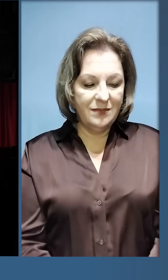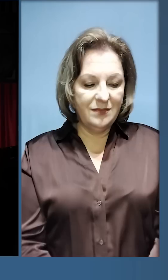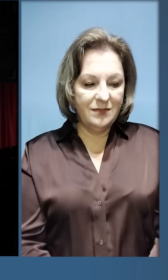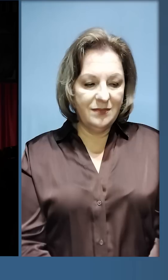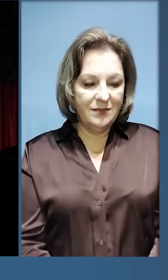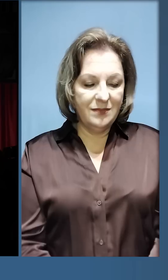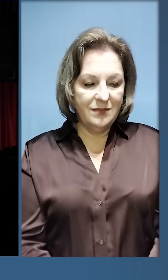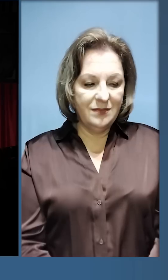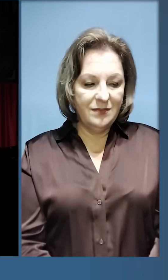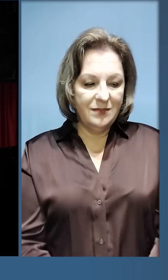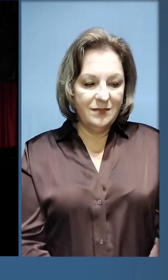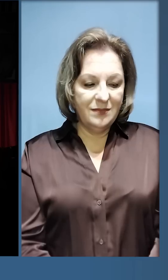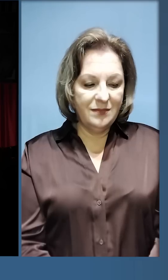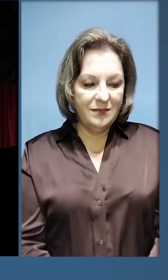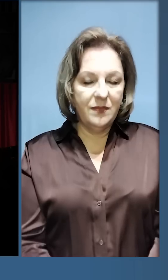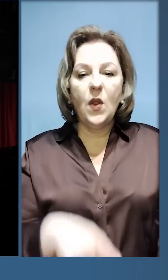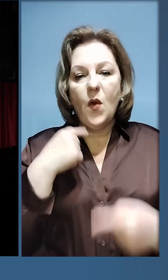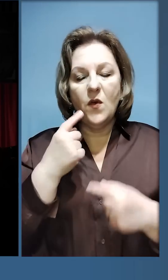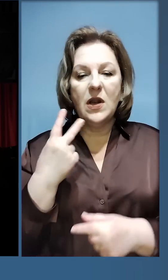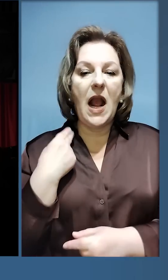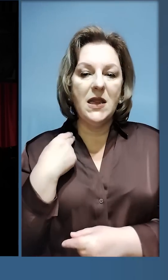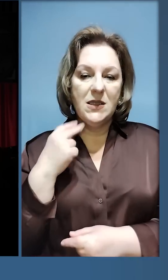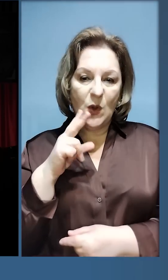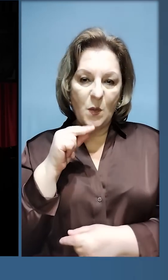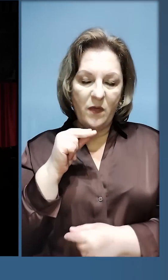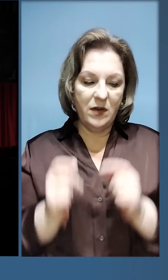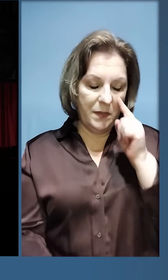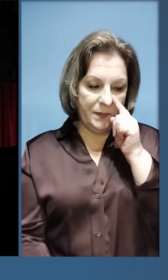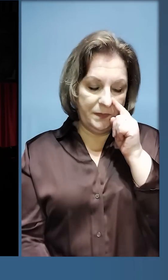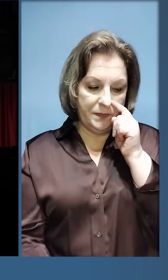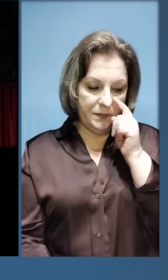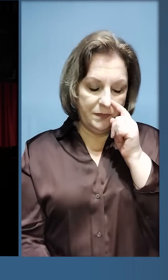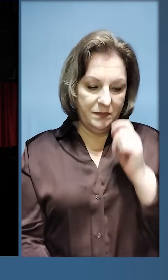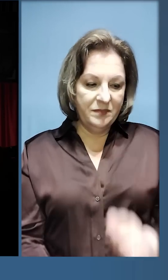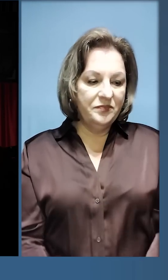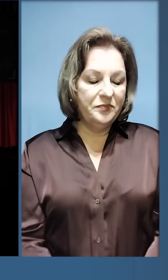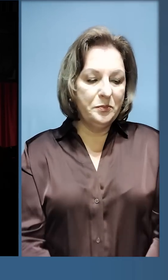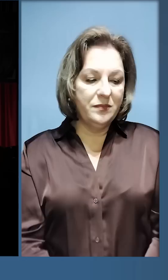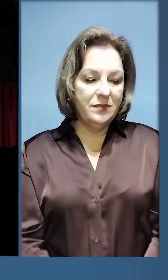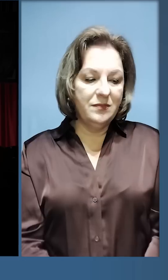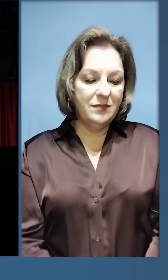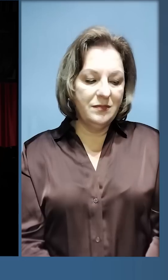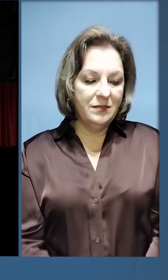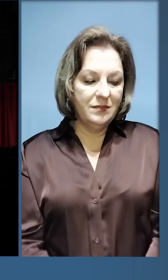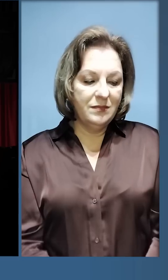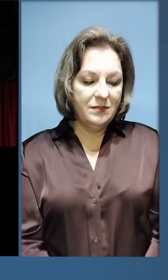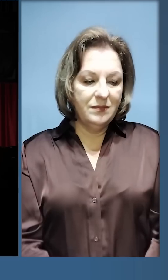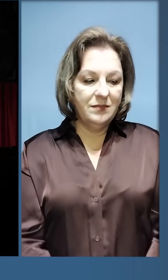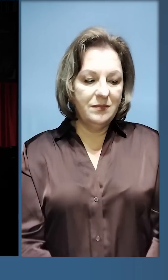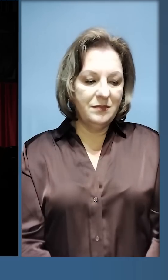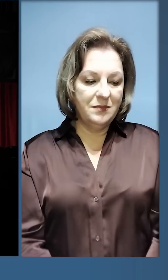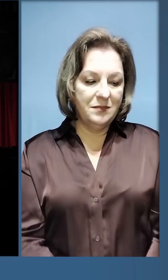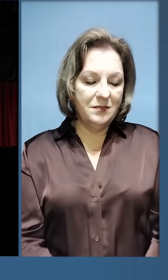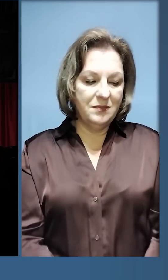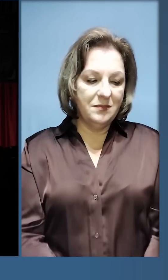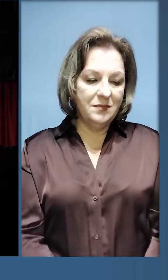David discovered most famous places in Kiev, like Майдан of Independence, Sofia Cathedral,